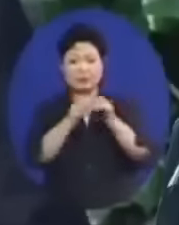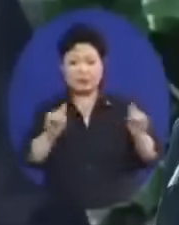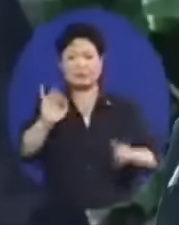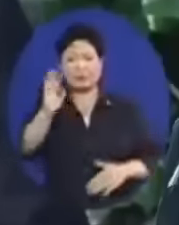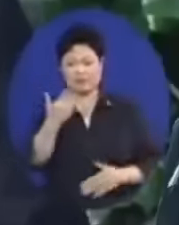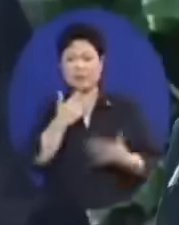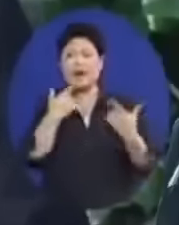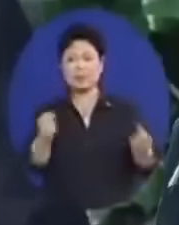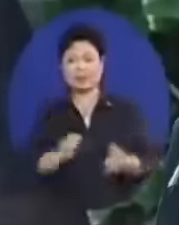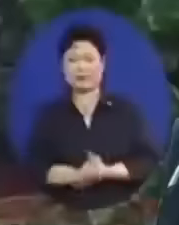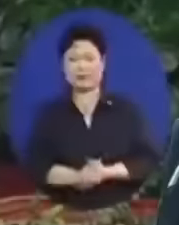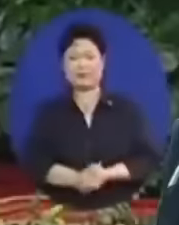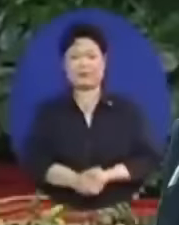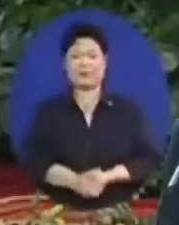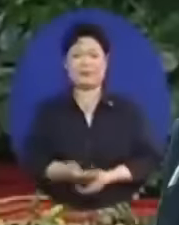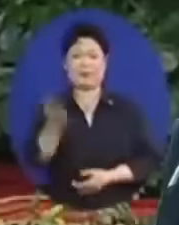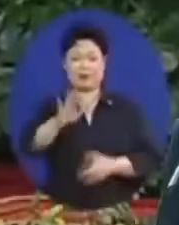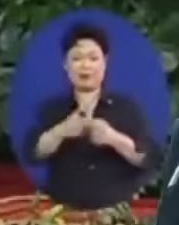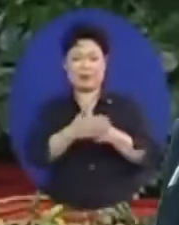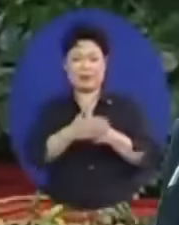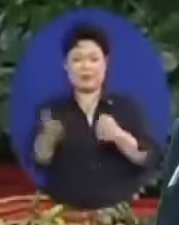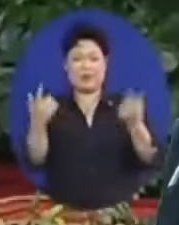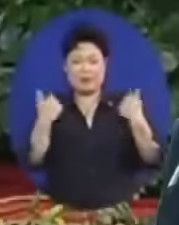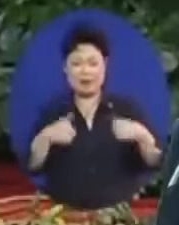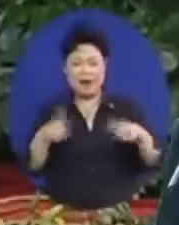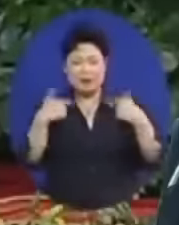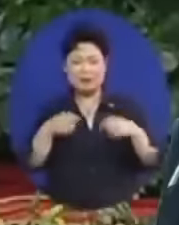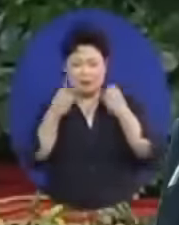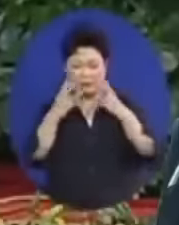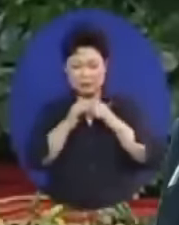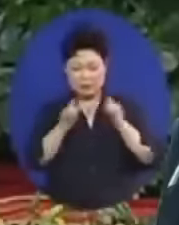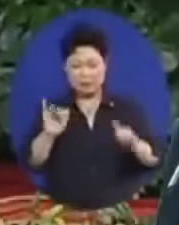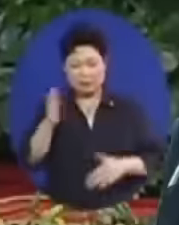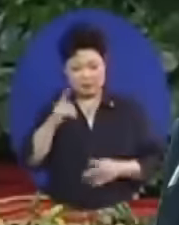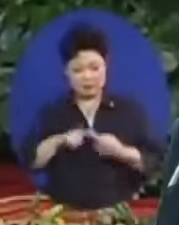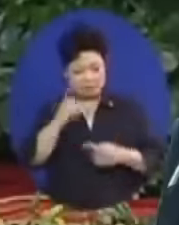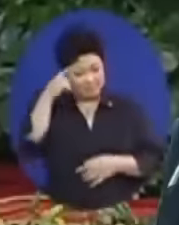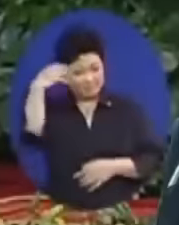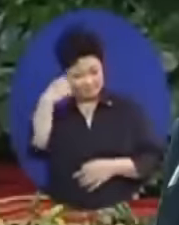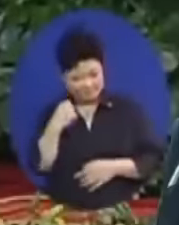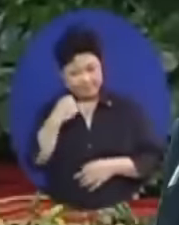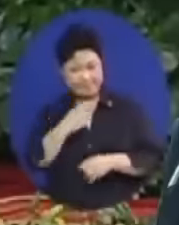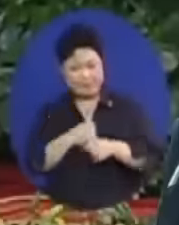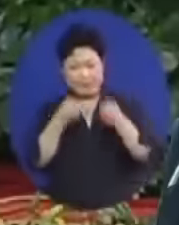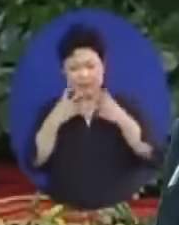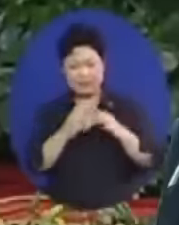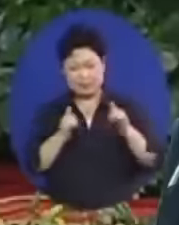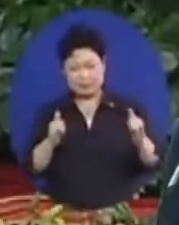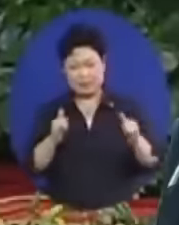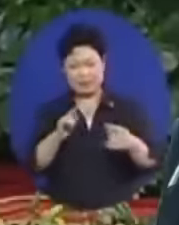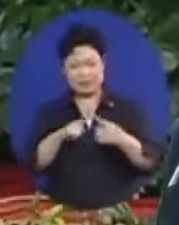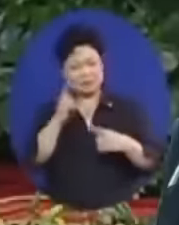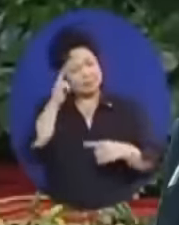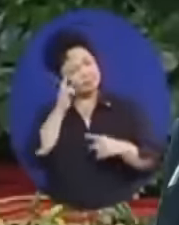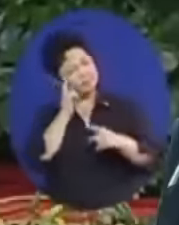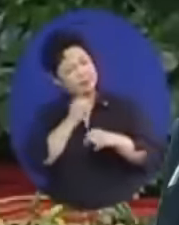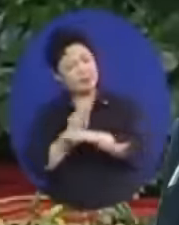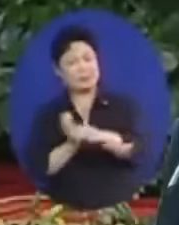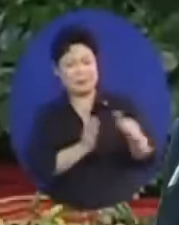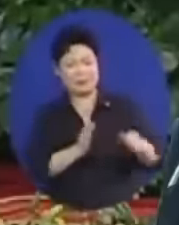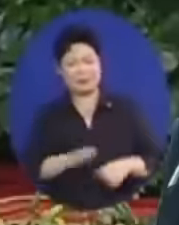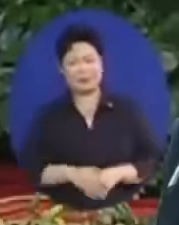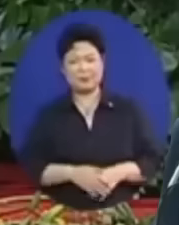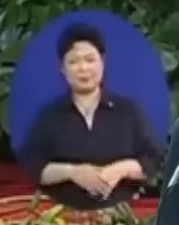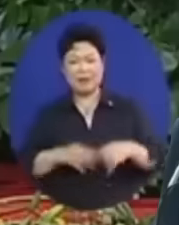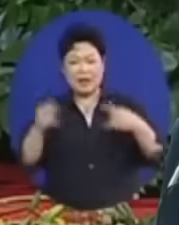피조물이 된 것입니다. 그러므로 항상 새로운 피조물이 된 것을 생각하고 새 사람이 된 것을 상상하십시오.